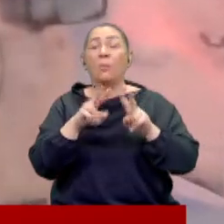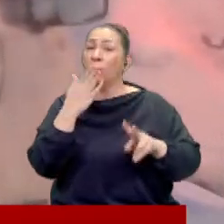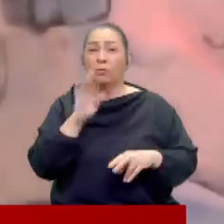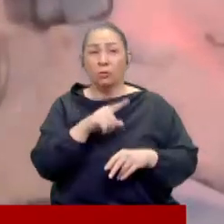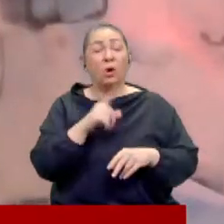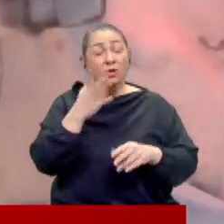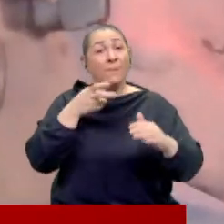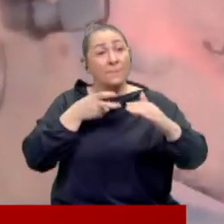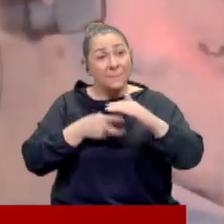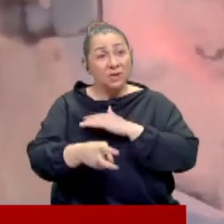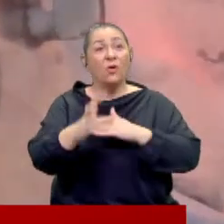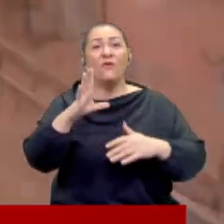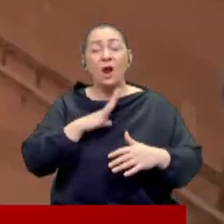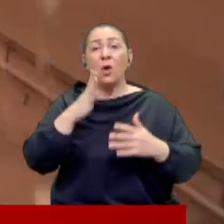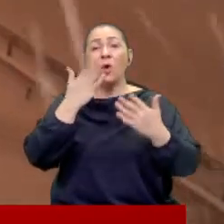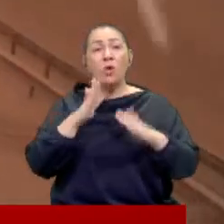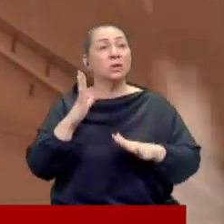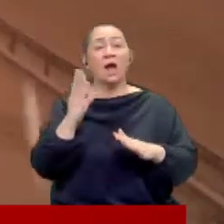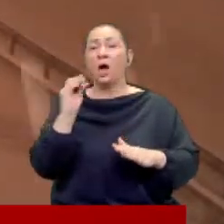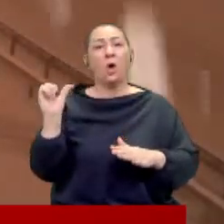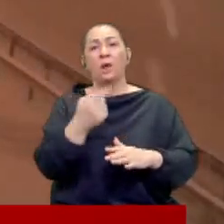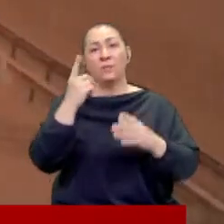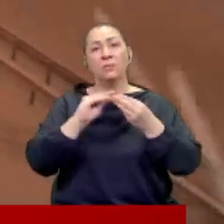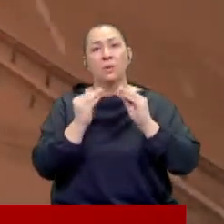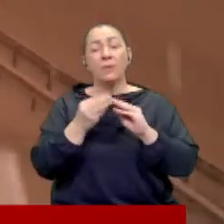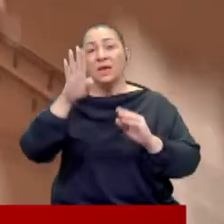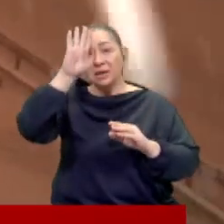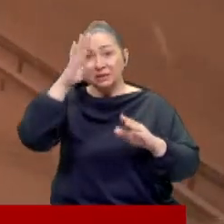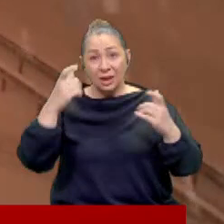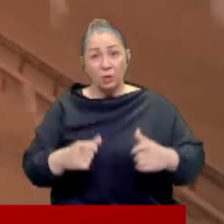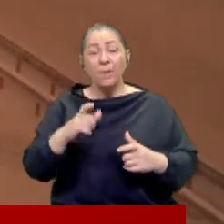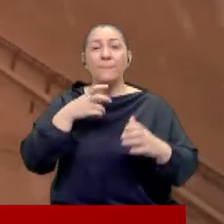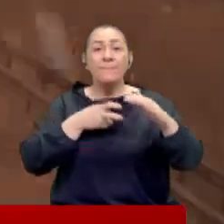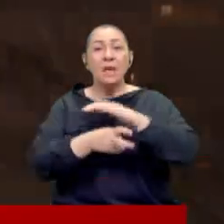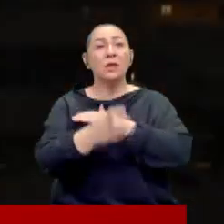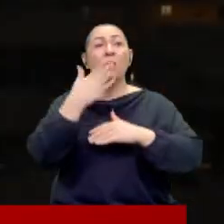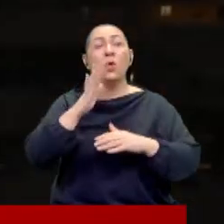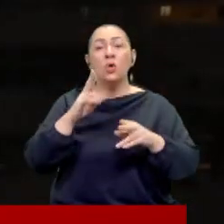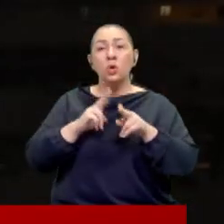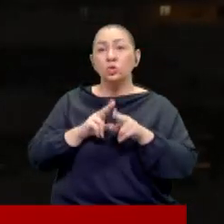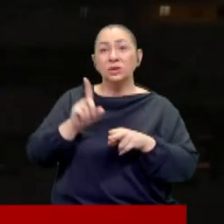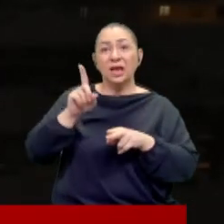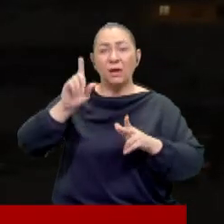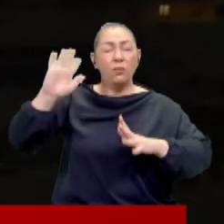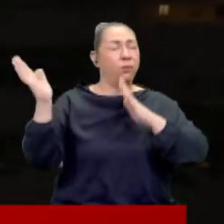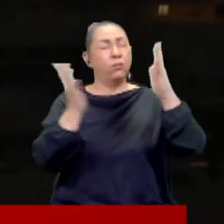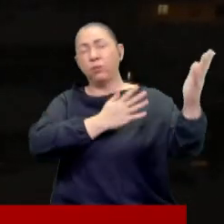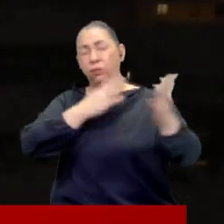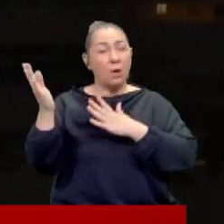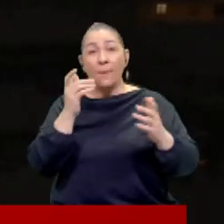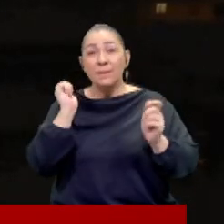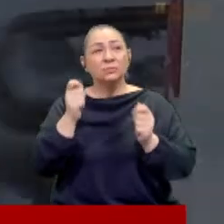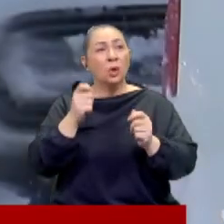Oysa metronun varlığı ya da yokluğu daha önemli bir sorunu İstanbul'da metro hattının olmadığı kuzeyde çıkan fırtına